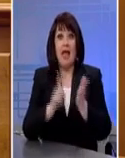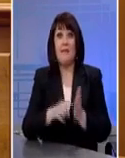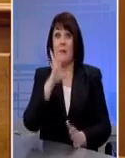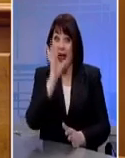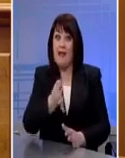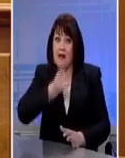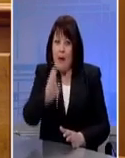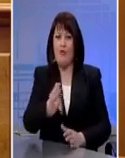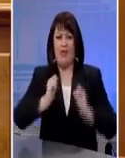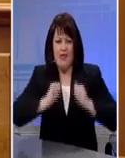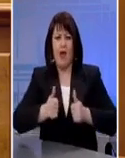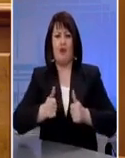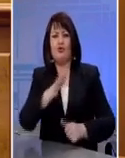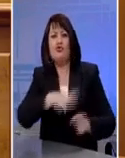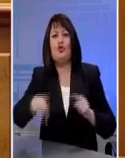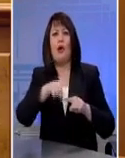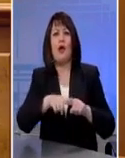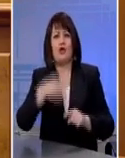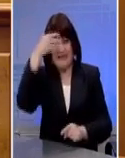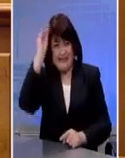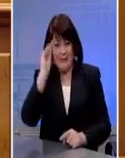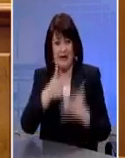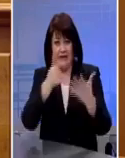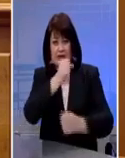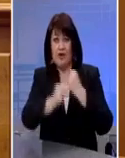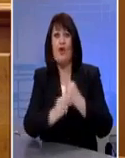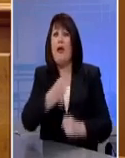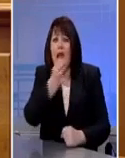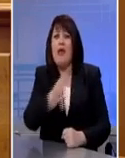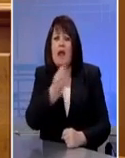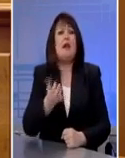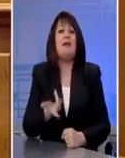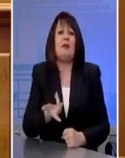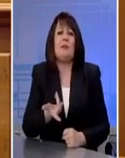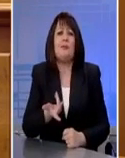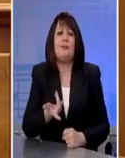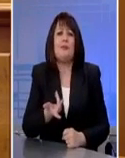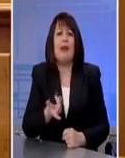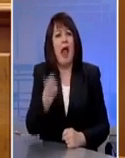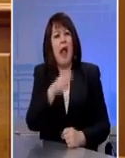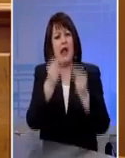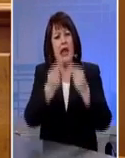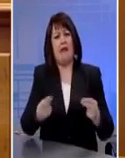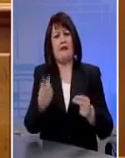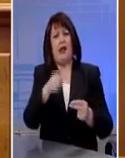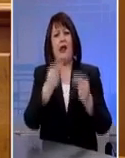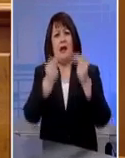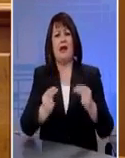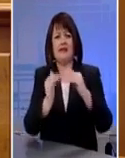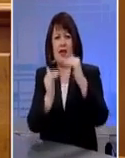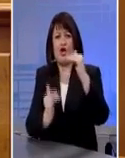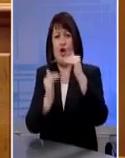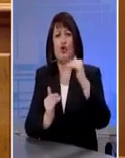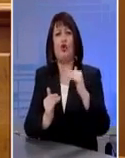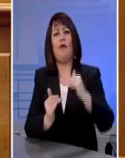εις το λαό. Ο κύριος Τσίπρας 6 χρόνια έλεγε ότι έχει άλλες λύσεις, ενώνει τον Νότο κατά